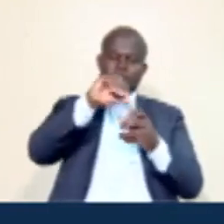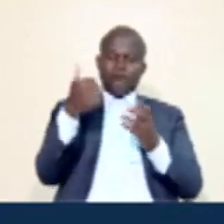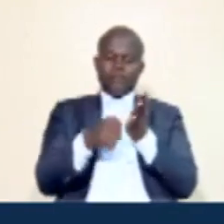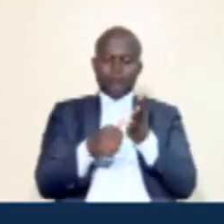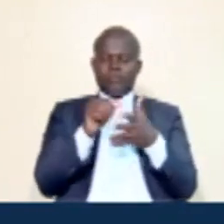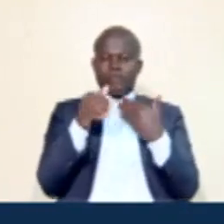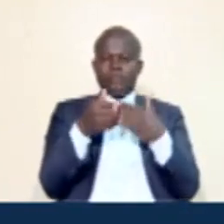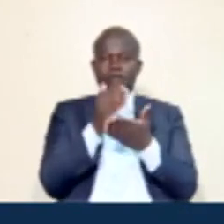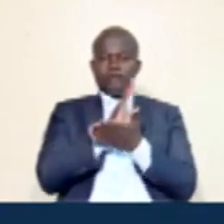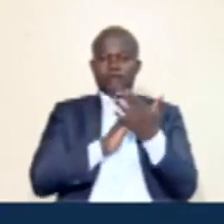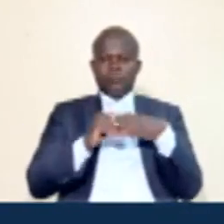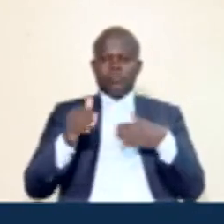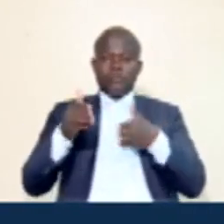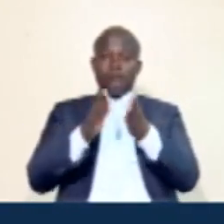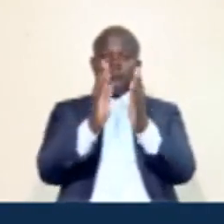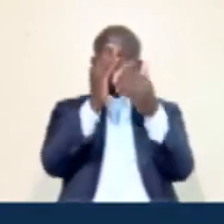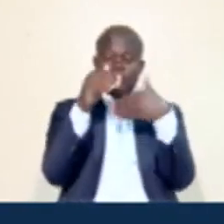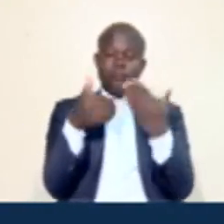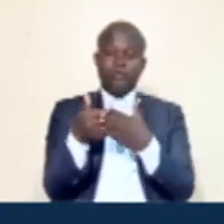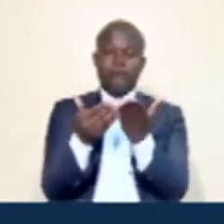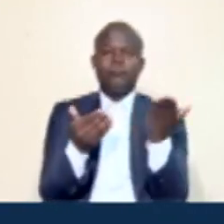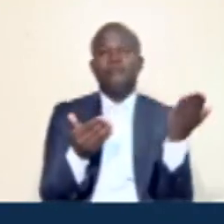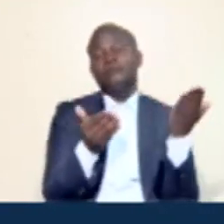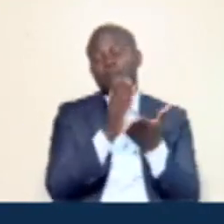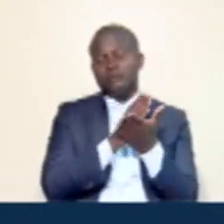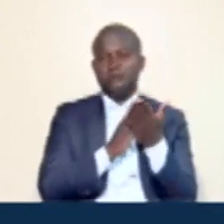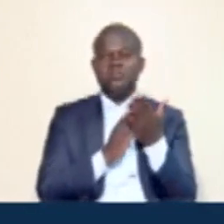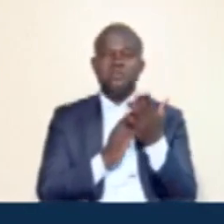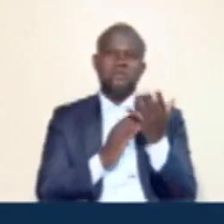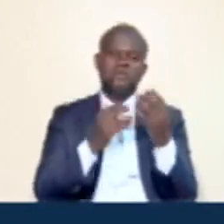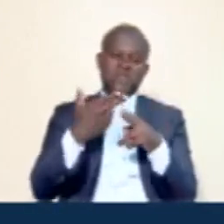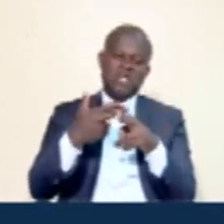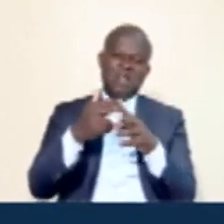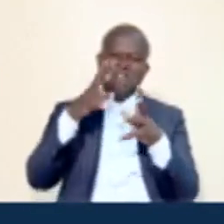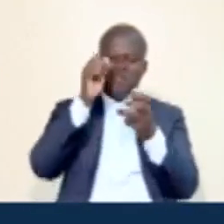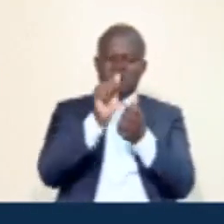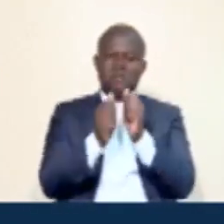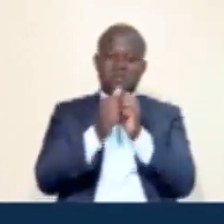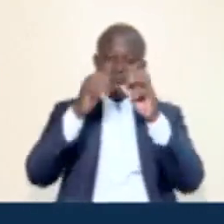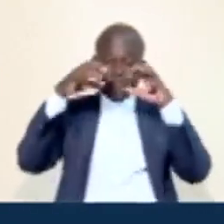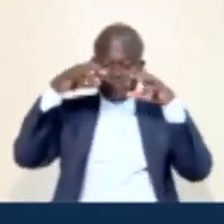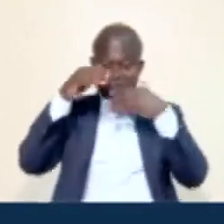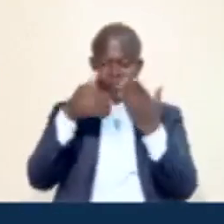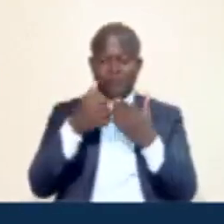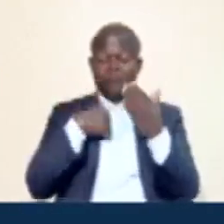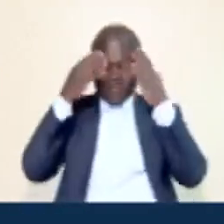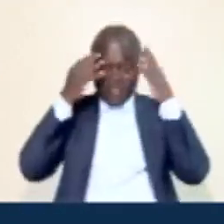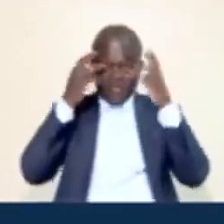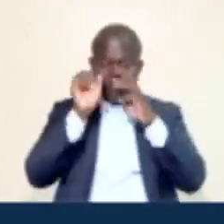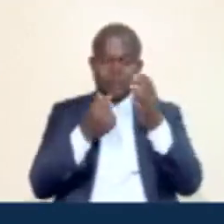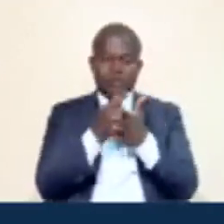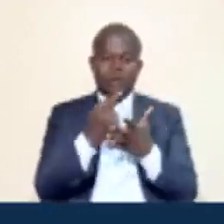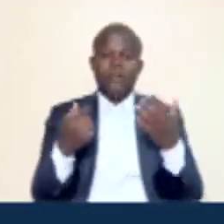kibazo cyangwa mu mapoto y'ibiti amaze igihe ku buryo hari ayahengamye cyangwa yenda guhirima nabo bakaba bafite impungenge ko ashobora guteza